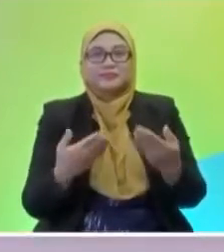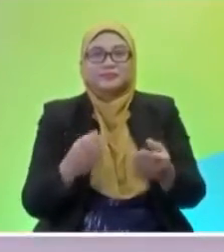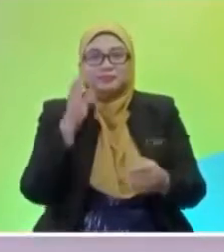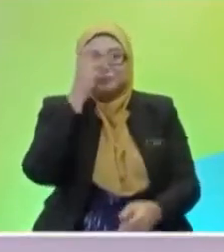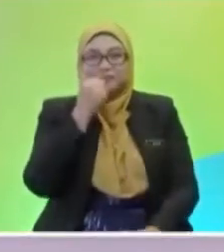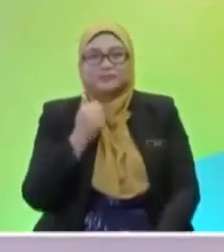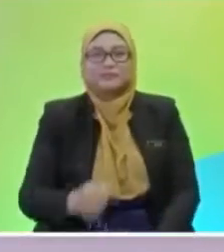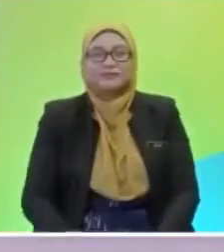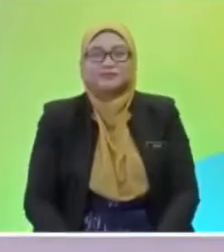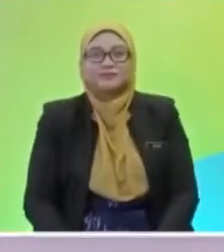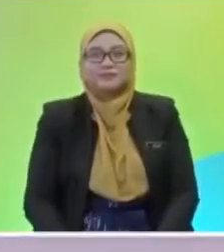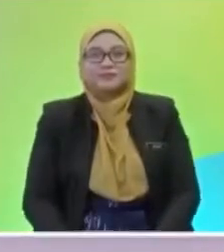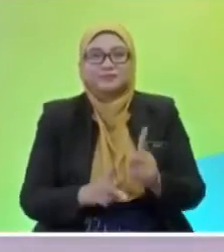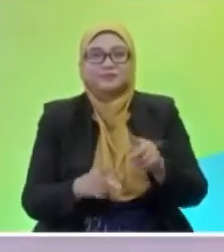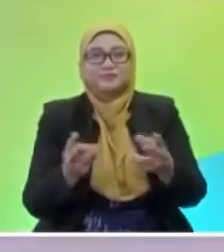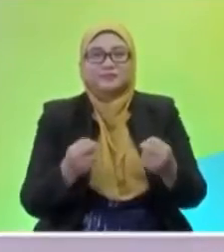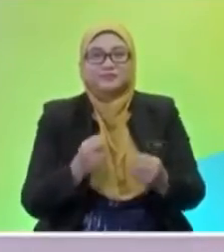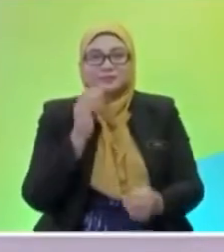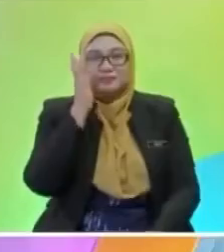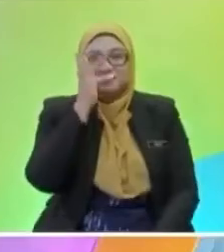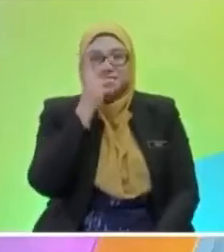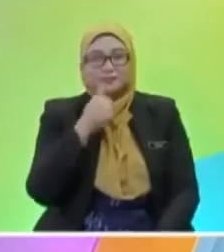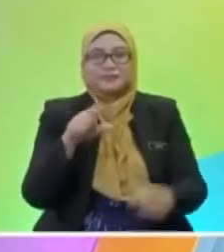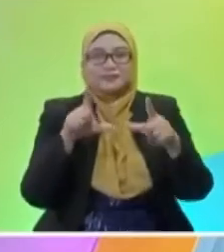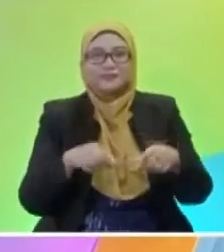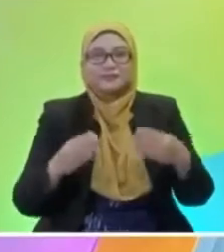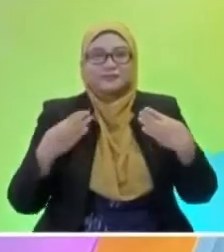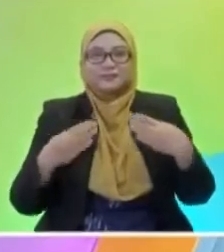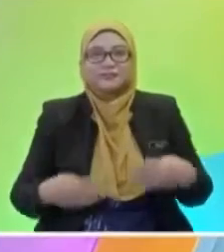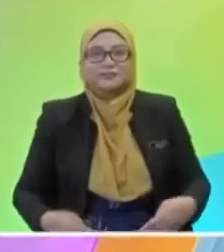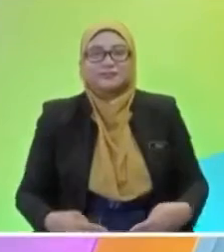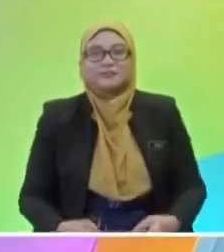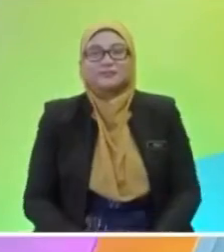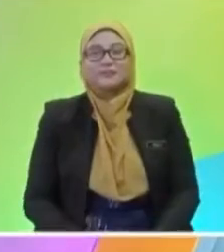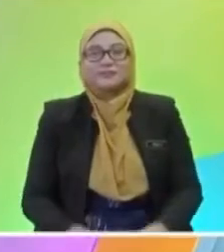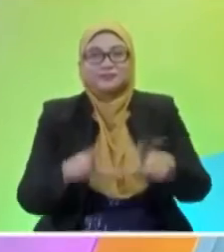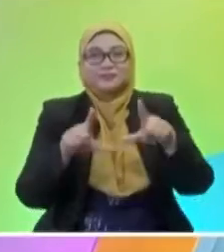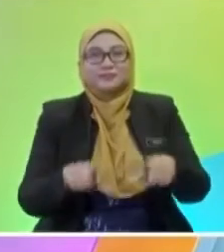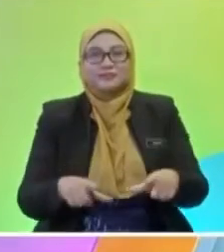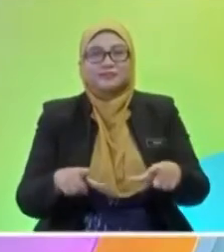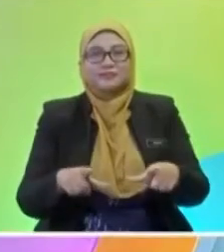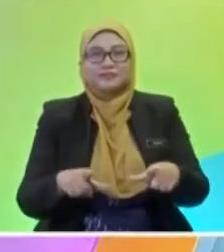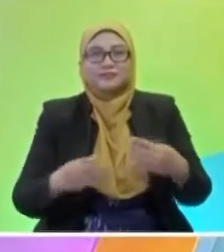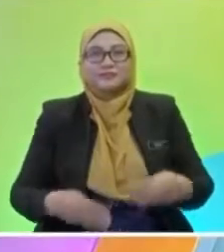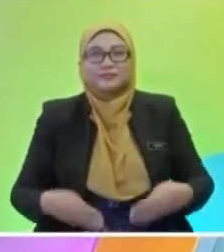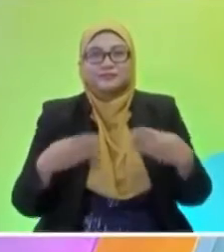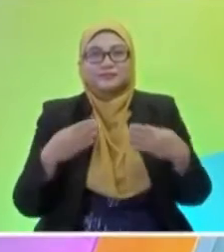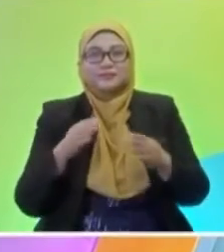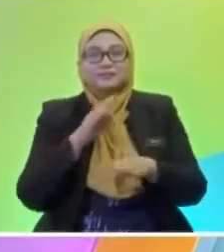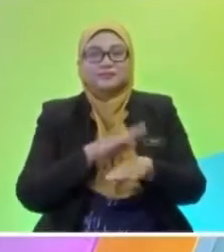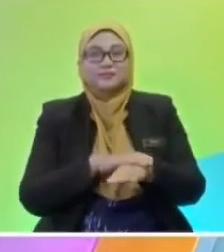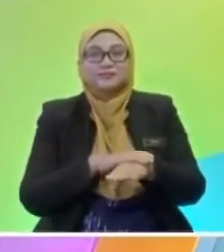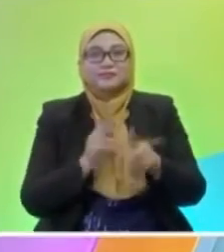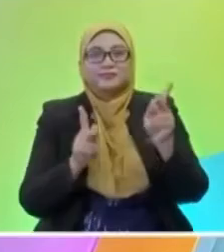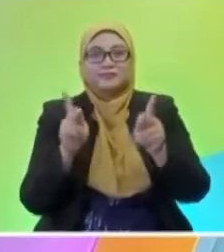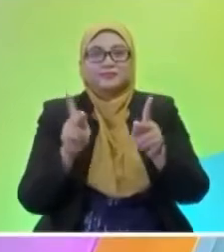letak dia punya badan. Betul, bagus Syafiqah. Kita akan meletakkan badan di atas kereta kawalan jauh kita ni. Jadi